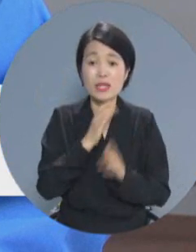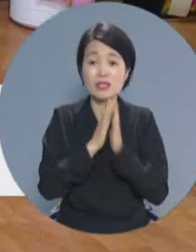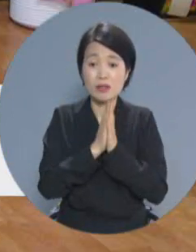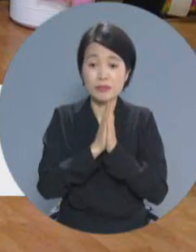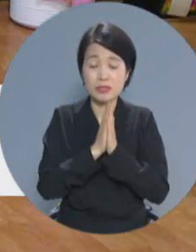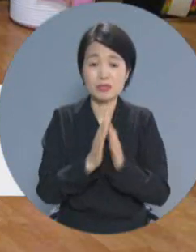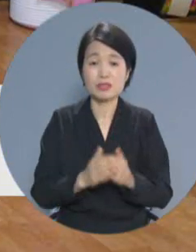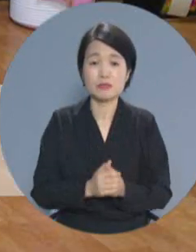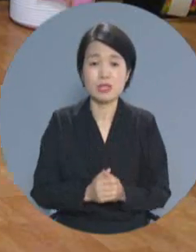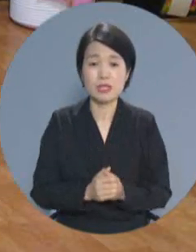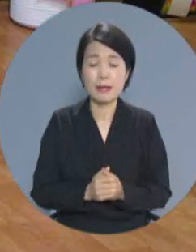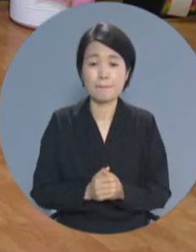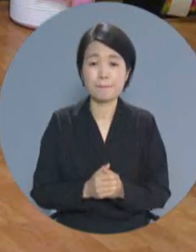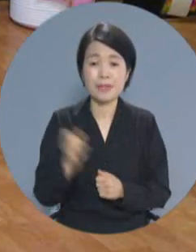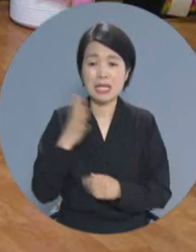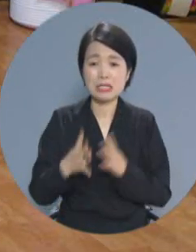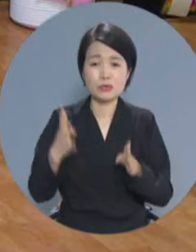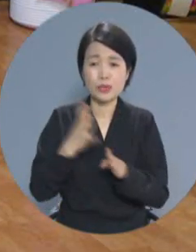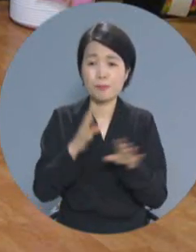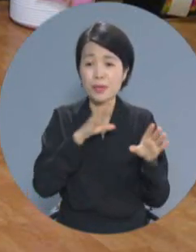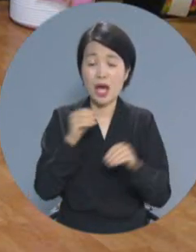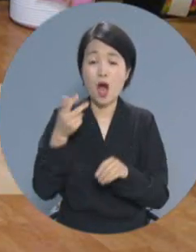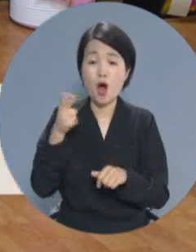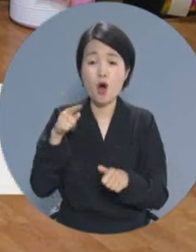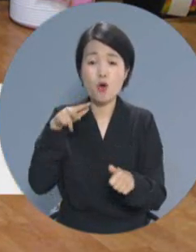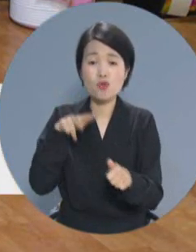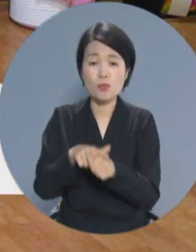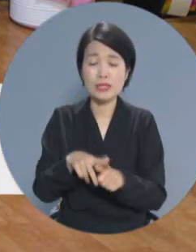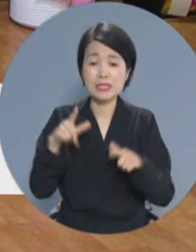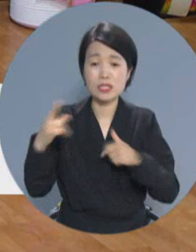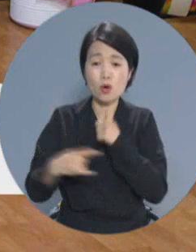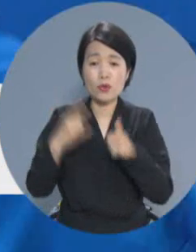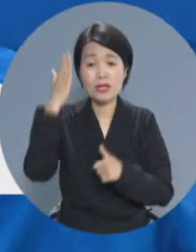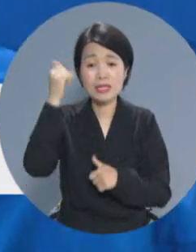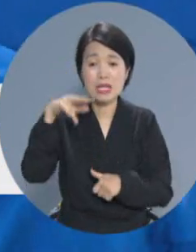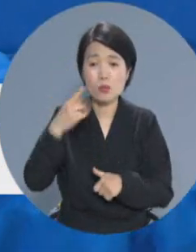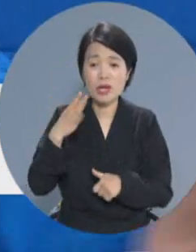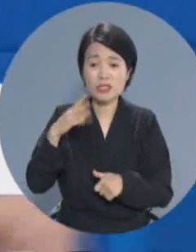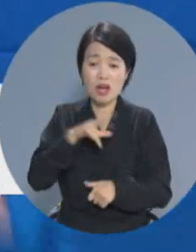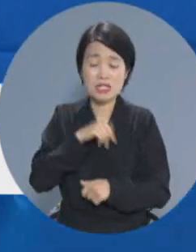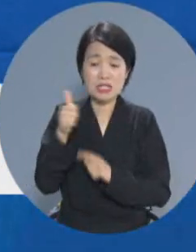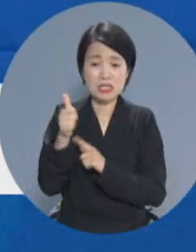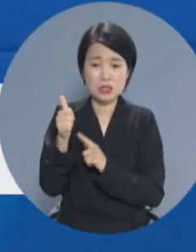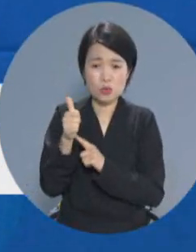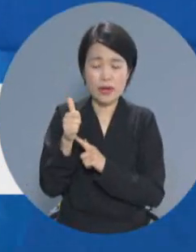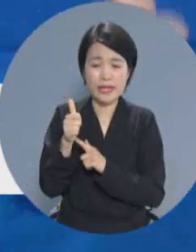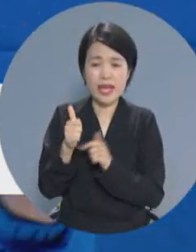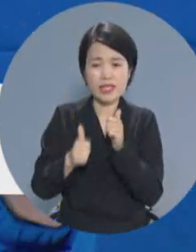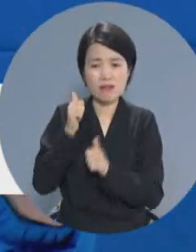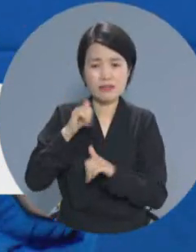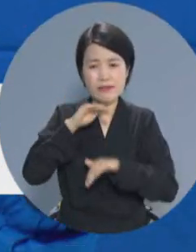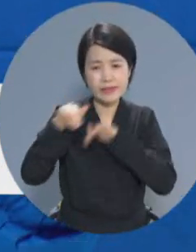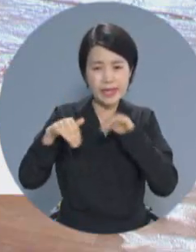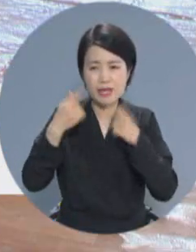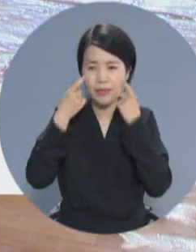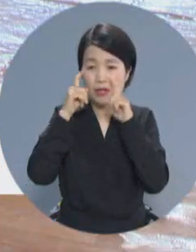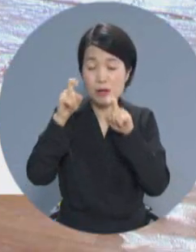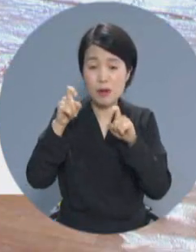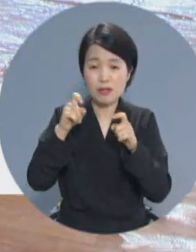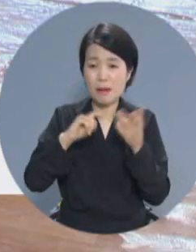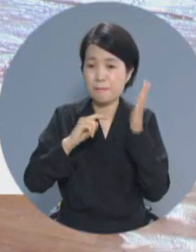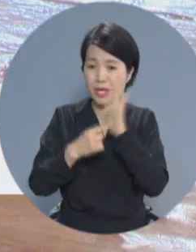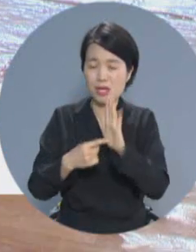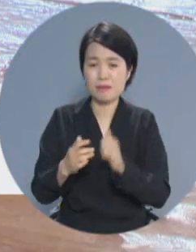염원이. 재선이 좌초된 허석 후보는 지역위원장인 소병철 의원의 경선 개입 의혹을 제기하며